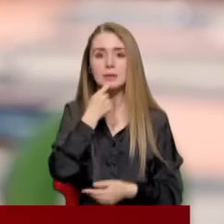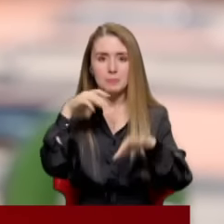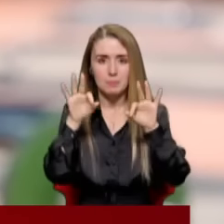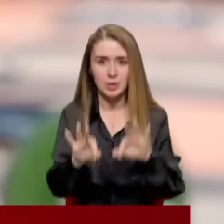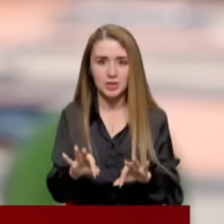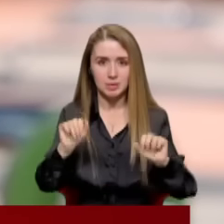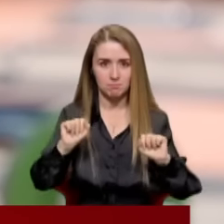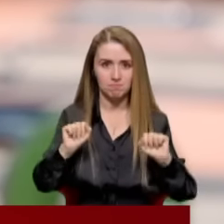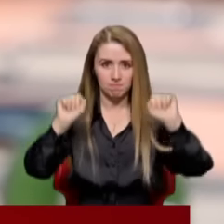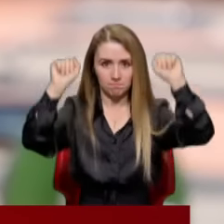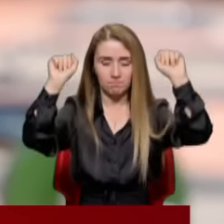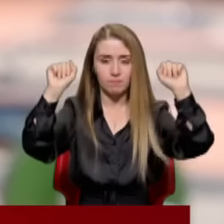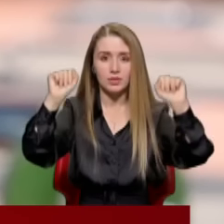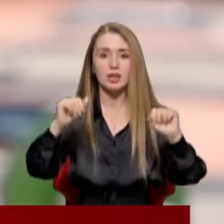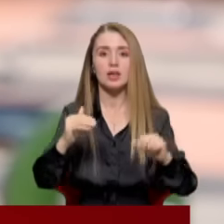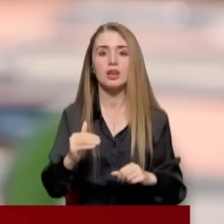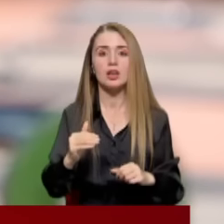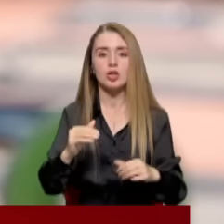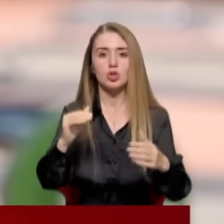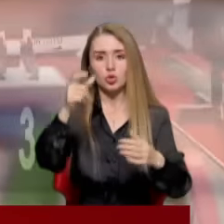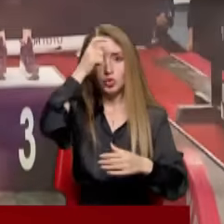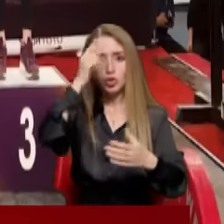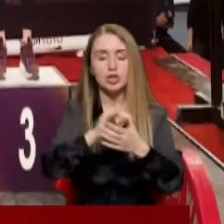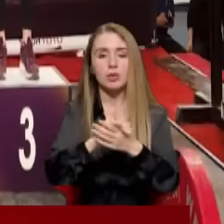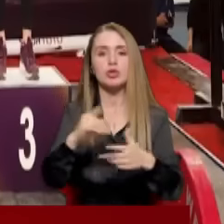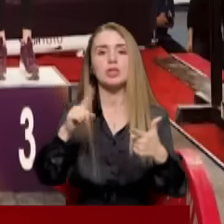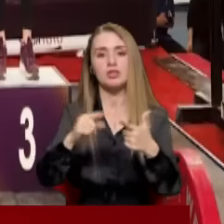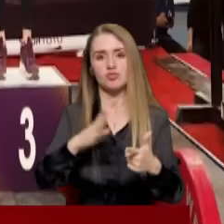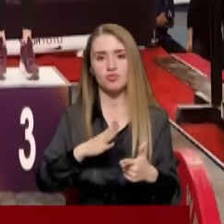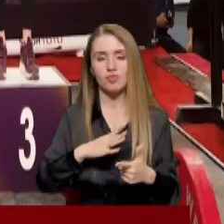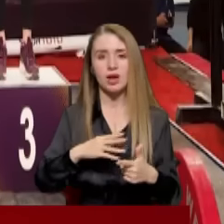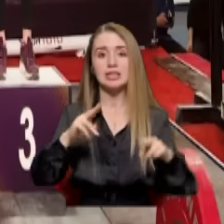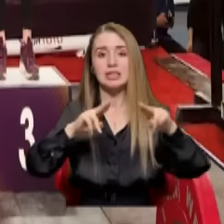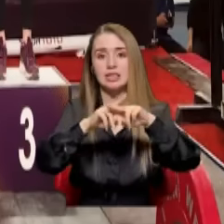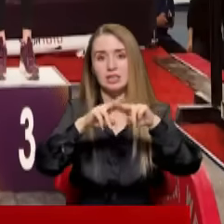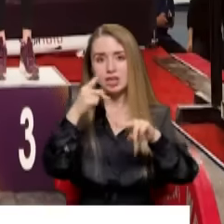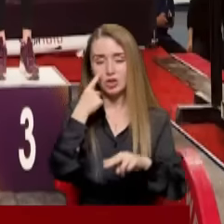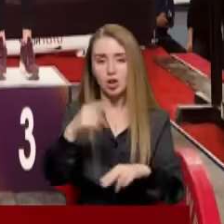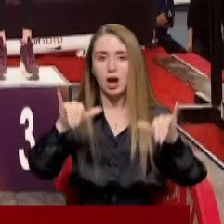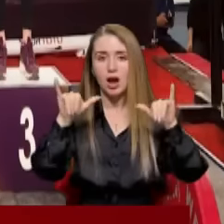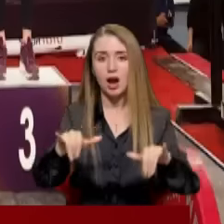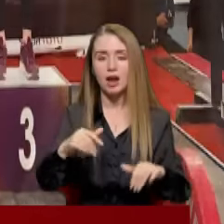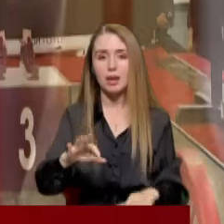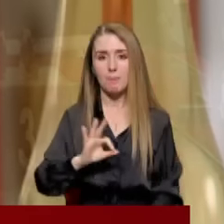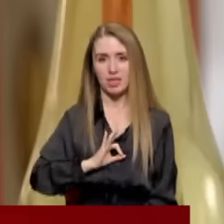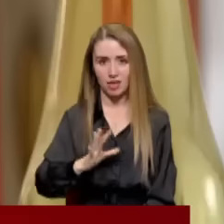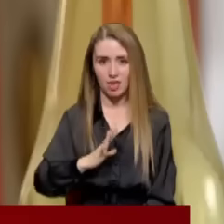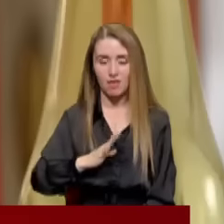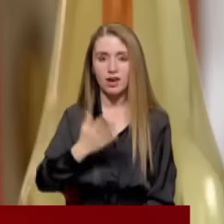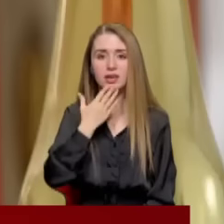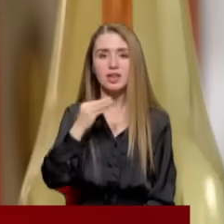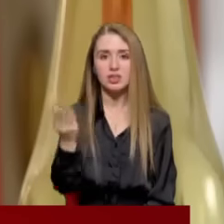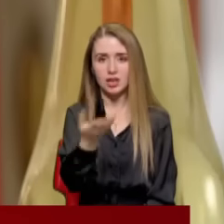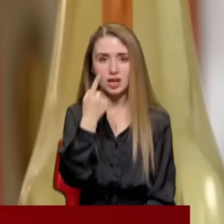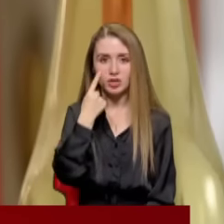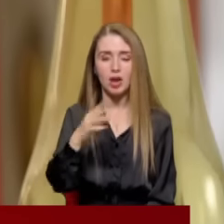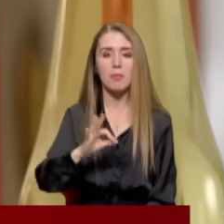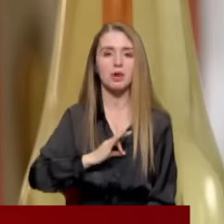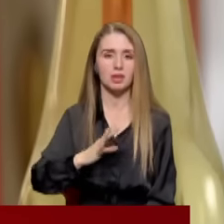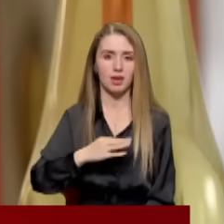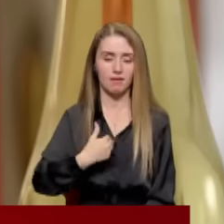başlamıştım haltere. Büyükler Türkiye Şampiyonası'nda ikinciliğim, Yıldızlar'da yine aynı şekilde madalyam, Gençler'de yine aynı